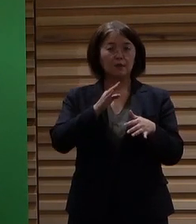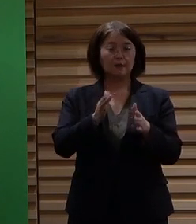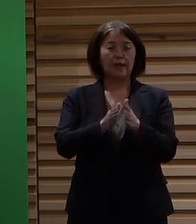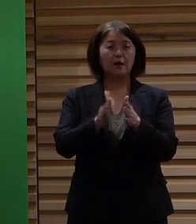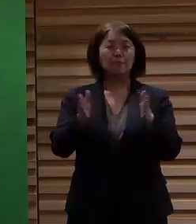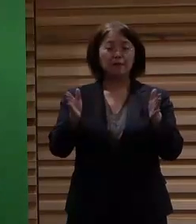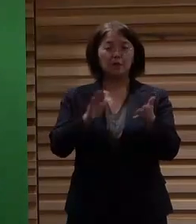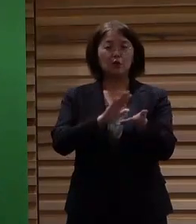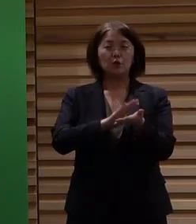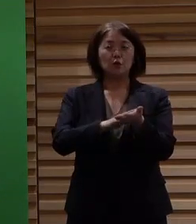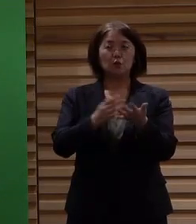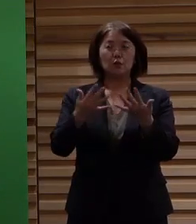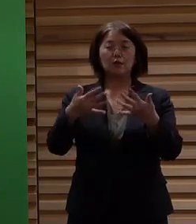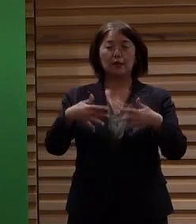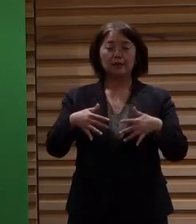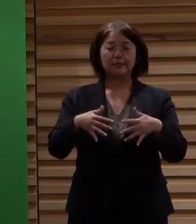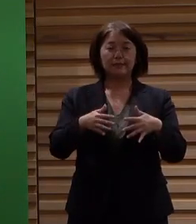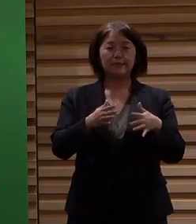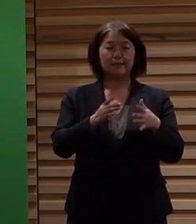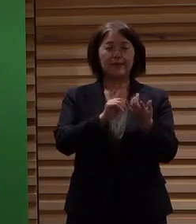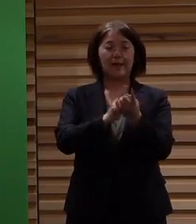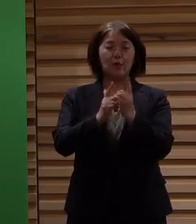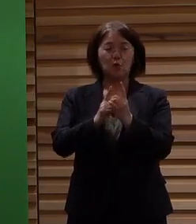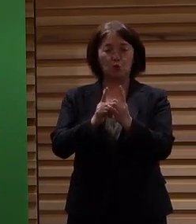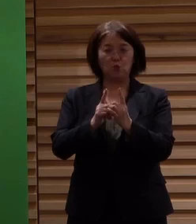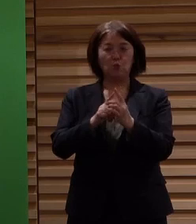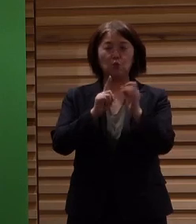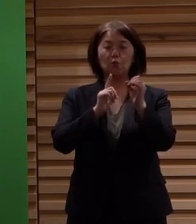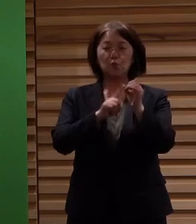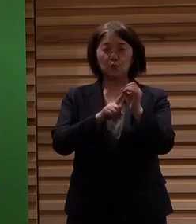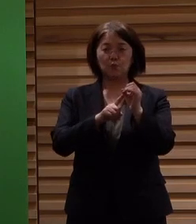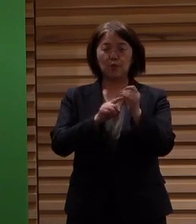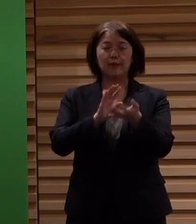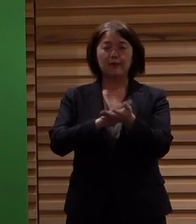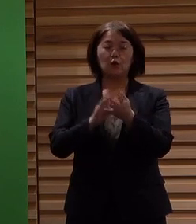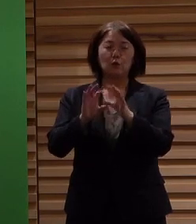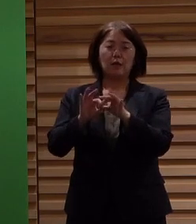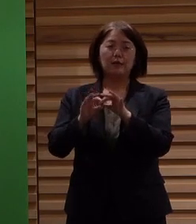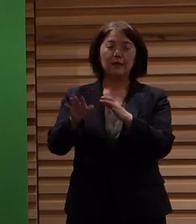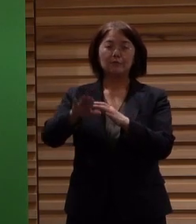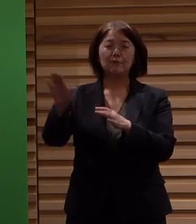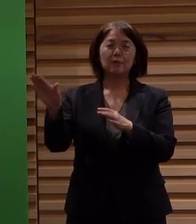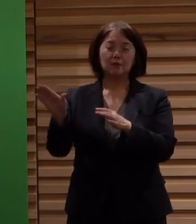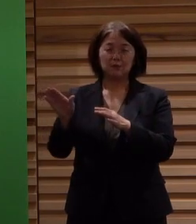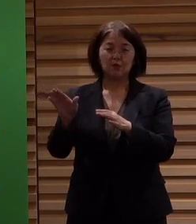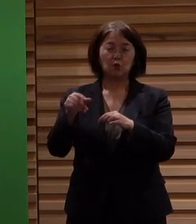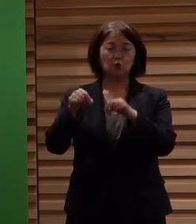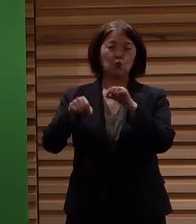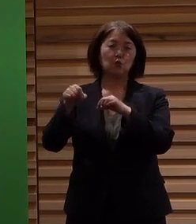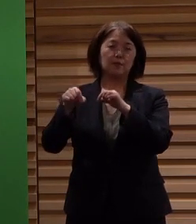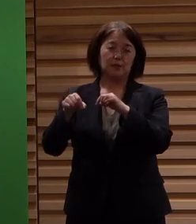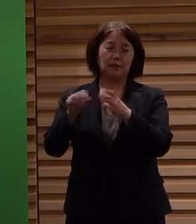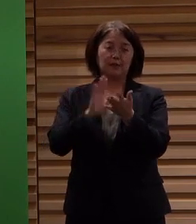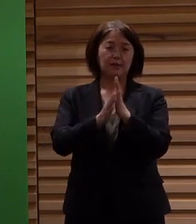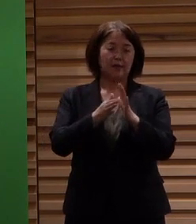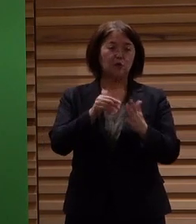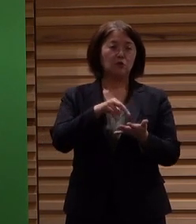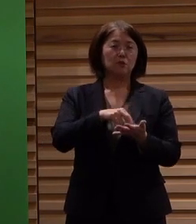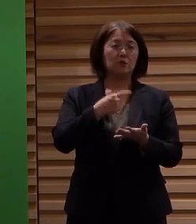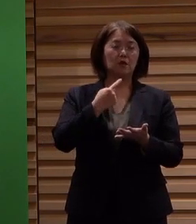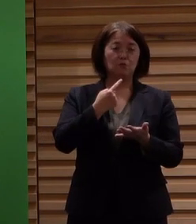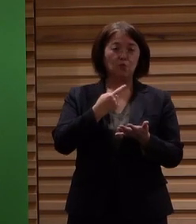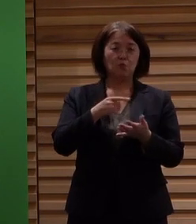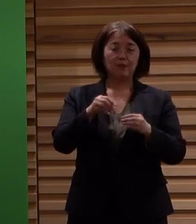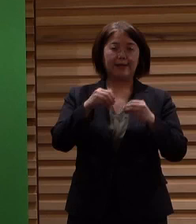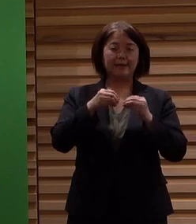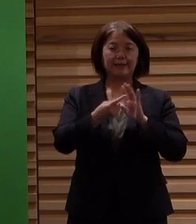い医療機関で対応できるように、医療関係の皆様と調整を進めるとともに、県としても感染対策の